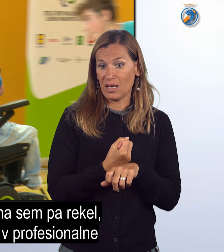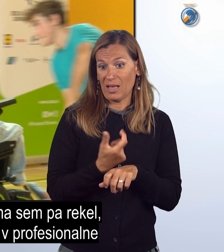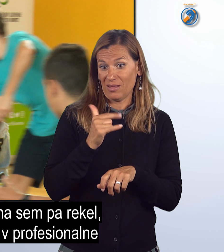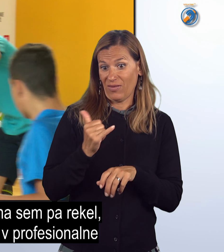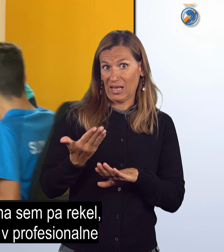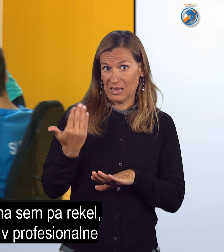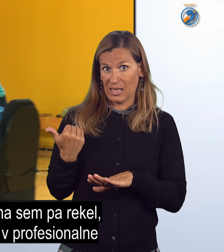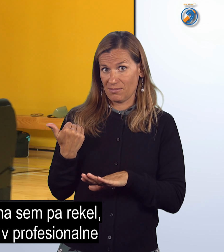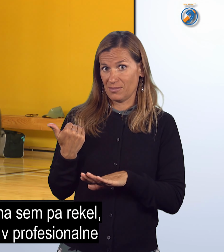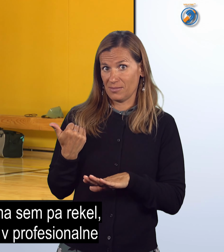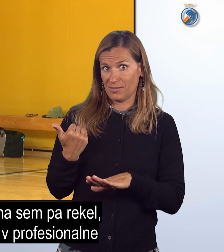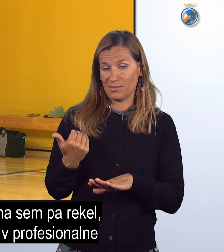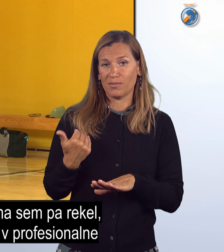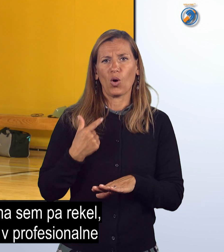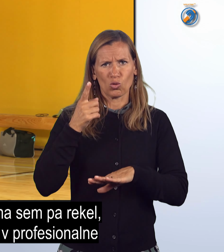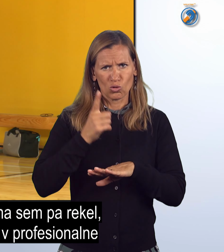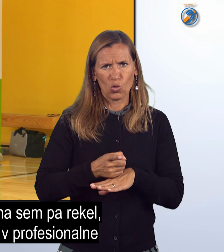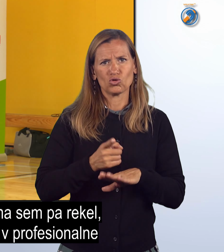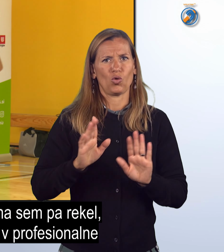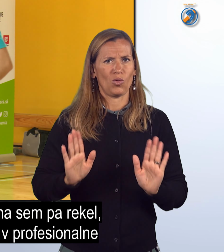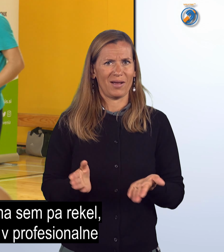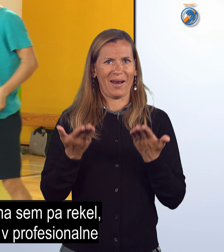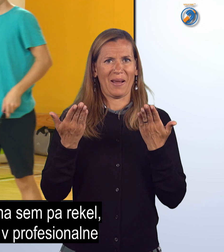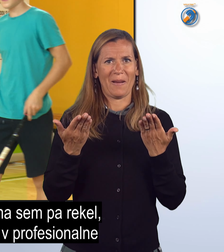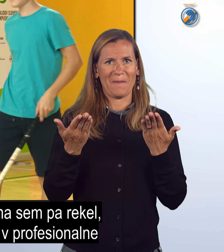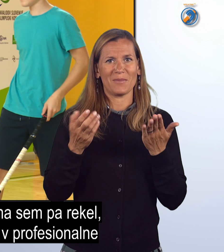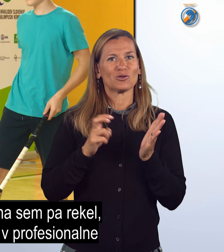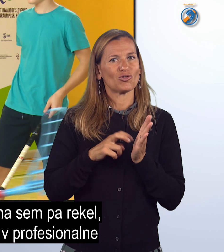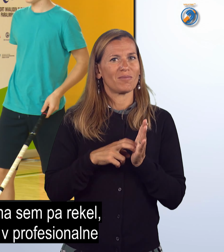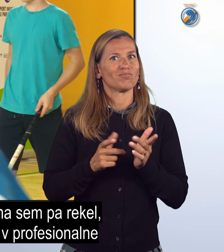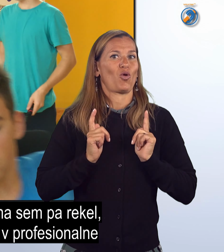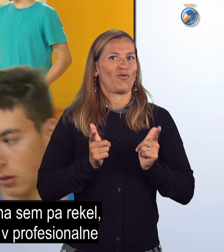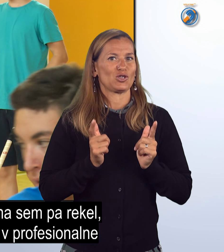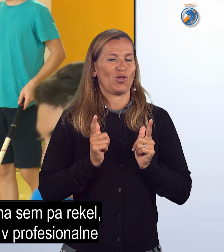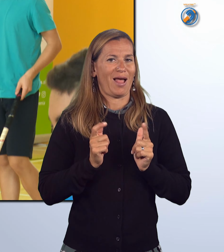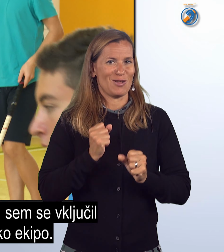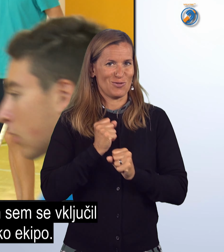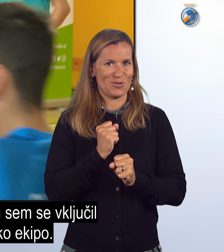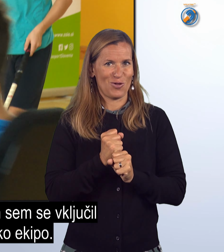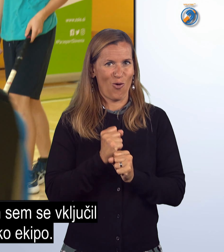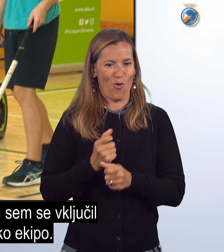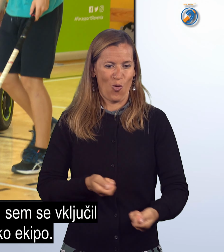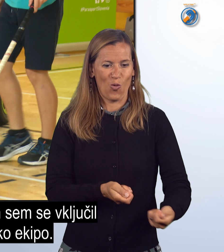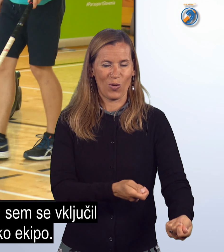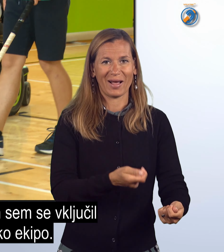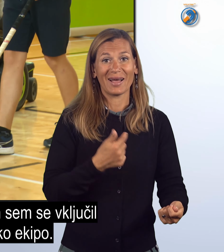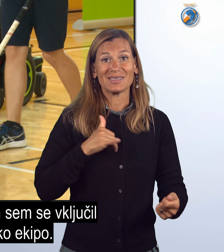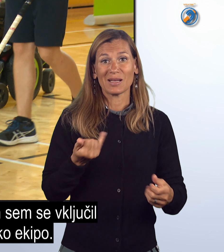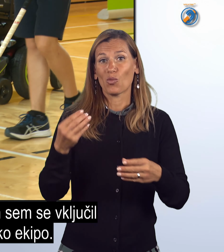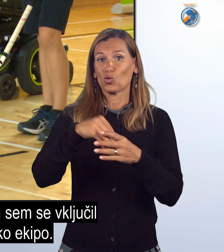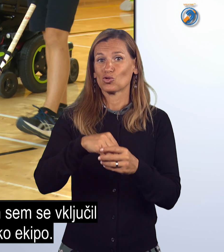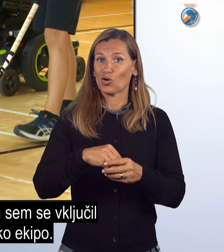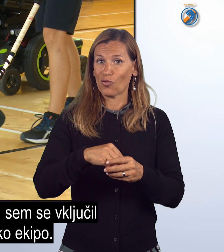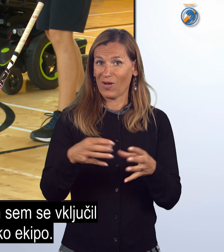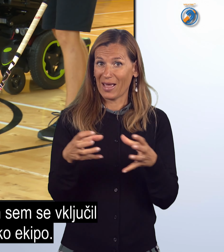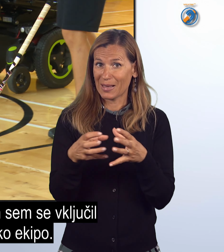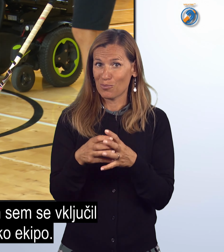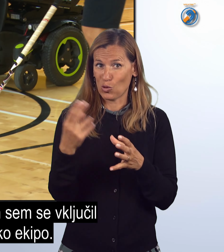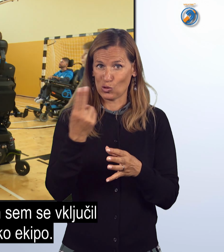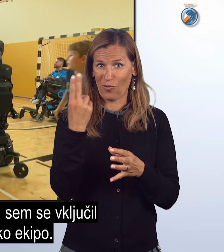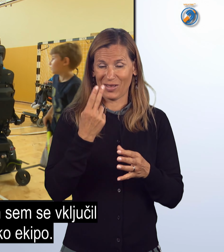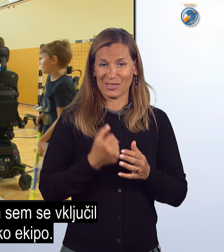Zdaj dve leti nazaj sem pa rekel, da grem še potem malo v profesionalne vode pogledati, tako da sem se potem vključil v našo